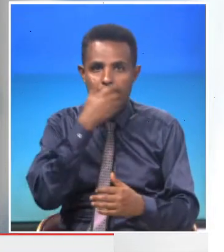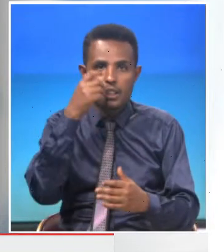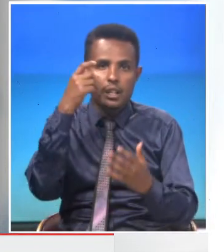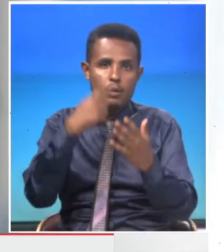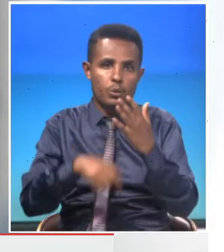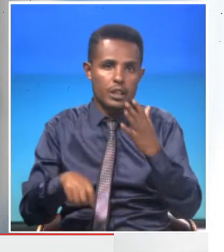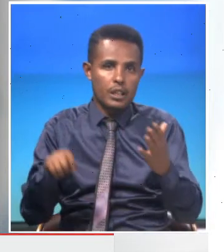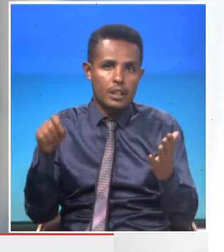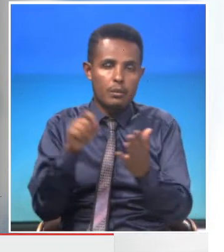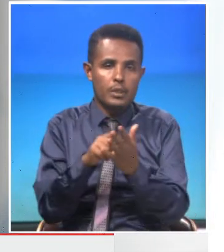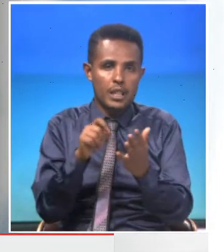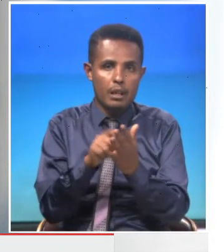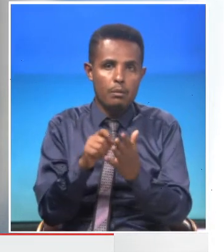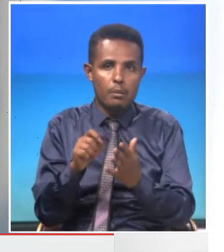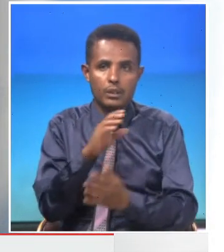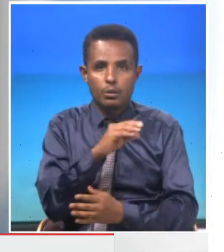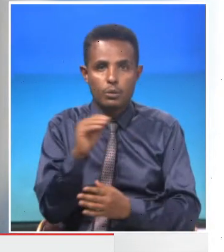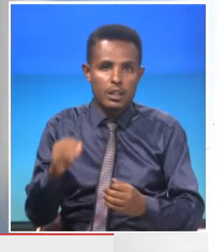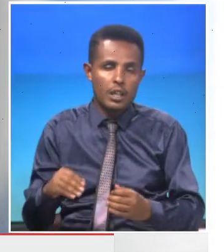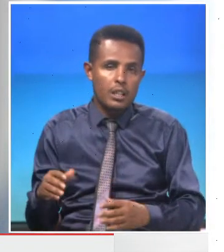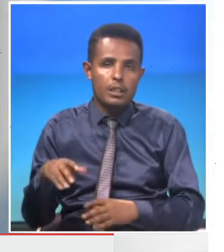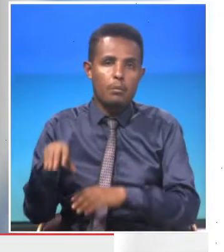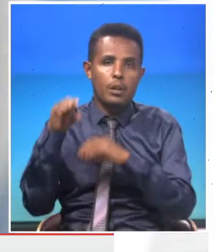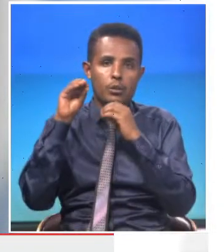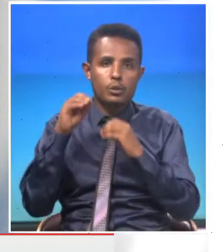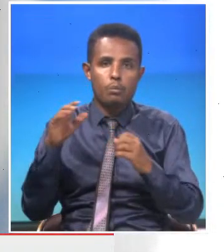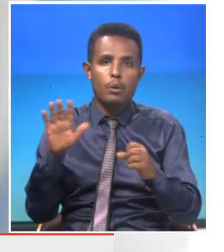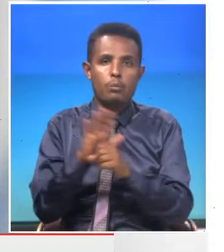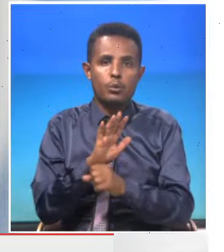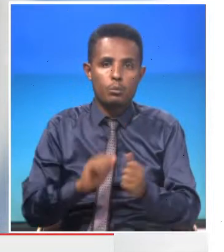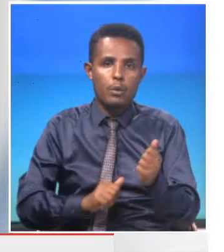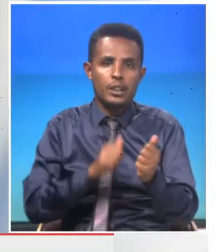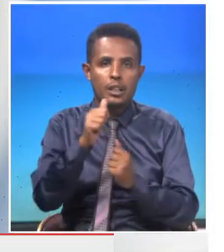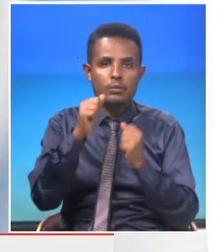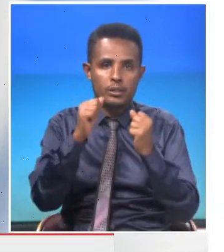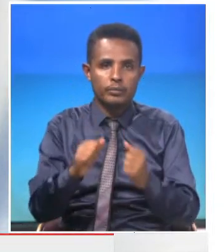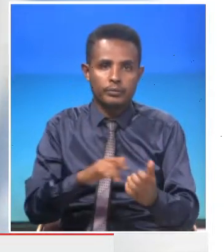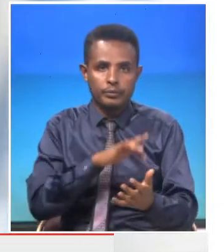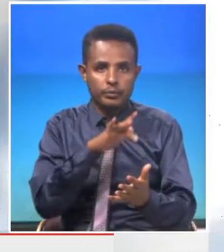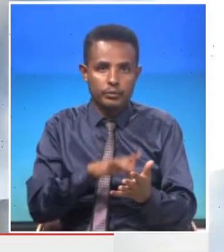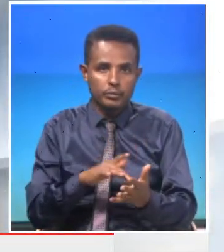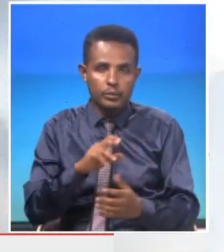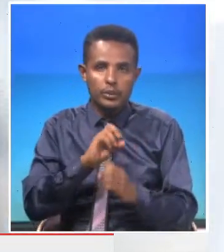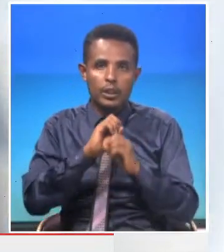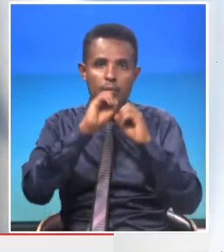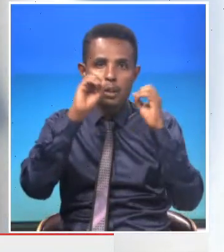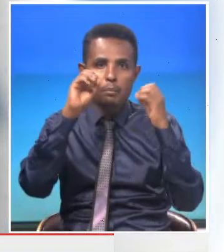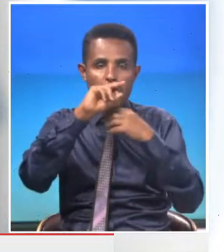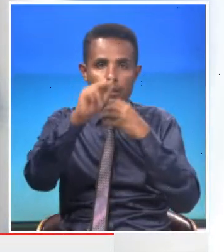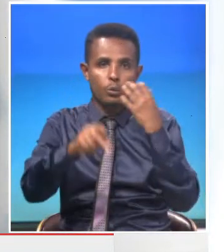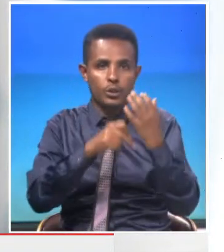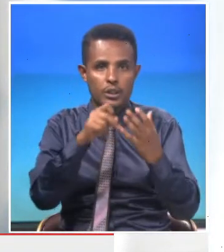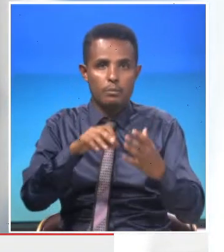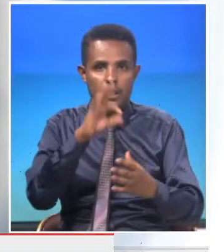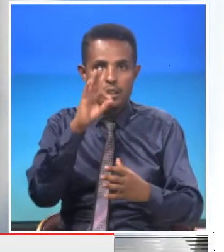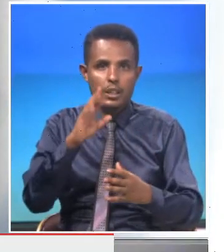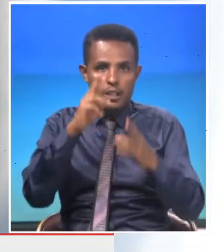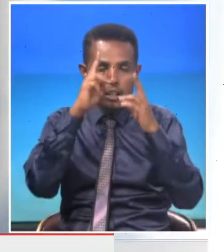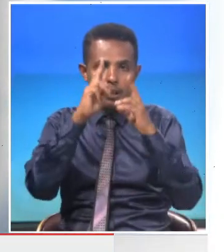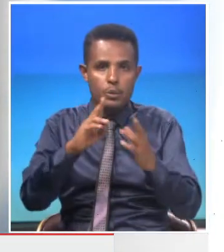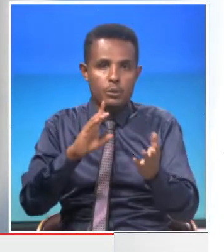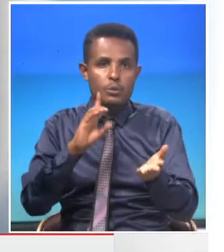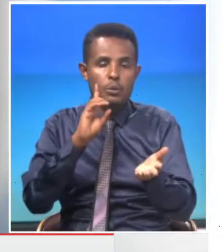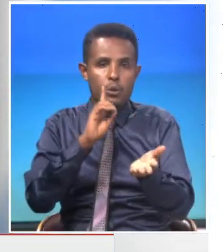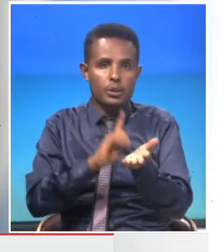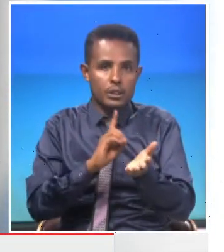ውጤት ከተመዘገበባቸውና ተማሪዎቻቸውን በሙሉ ማሳለፍ ከቻሉት መካከል በደብረ ማርቆስ የሚገኘው የክቡር ዶክተር